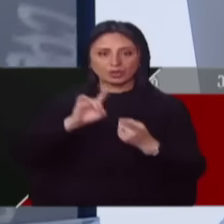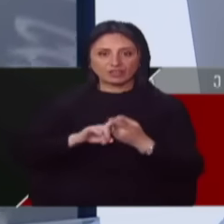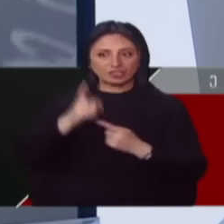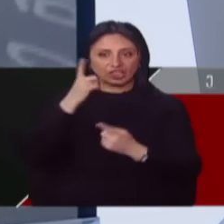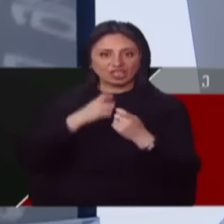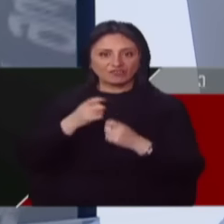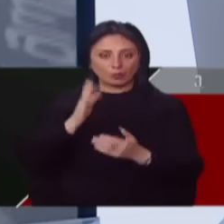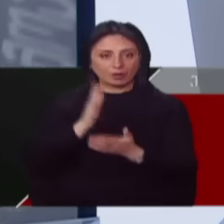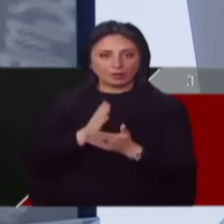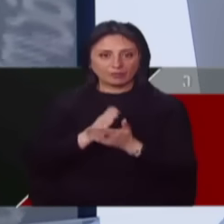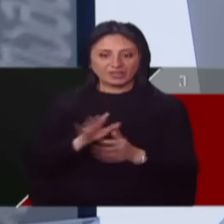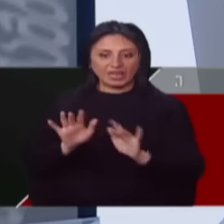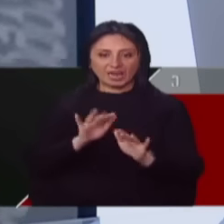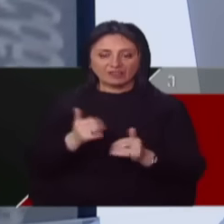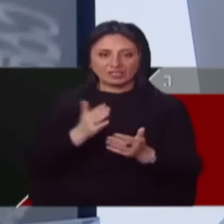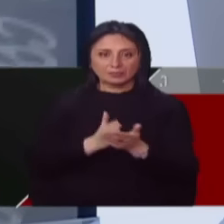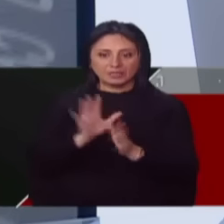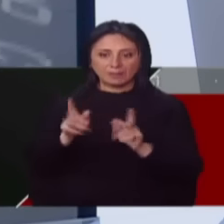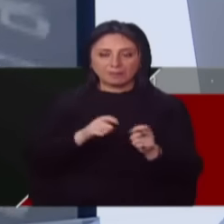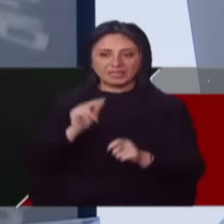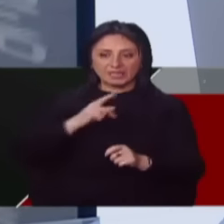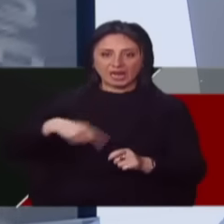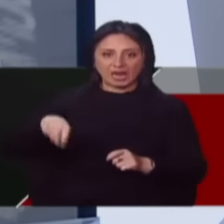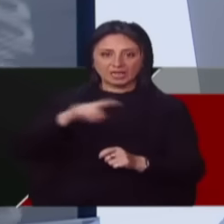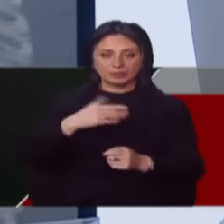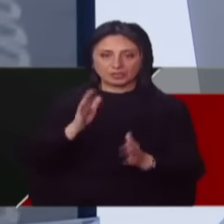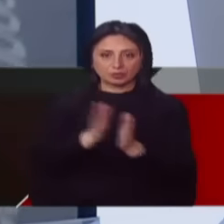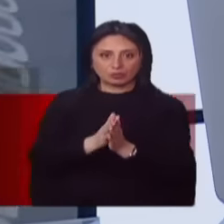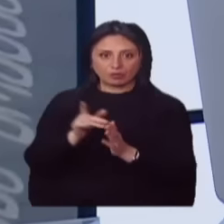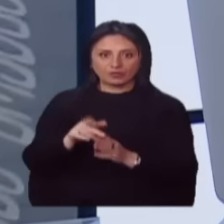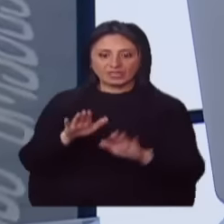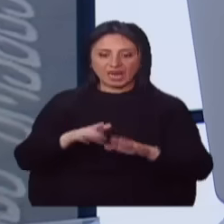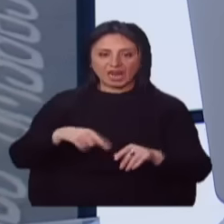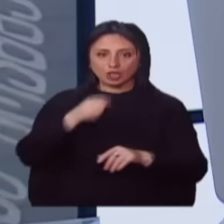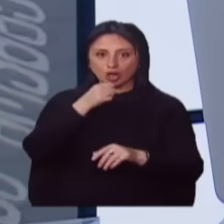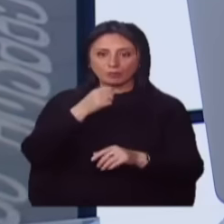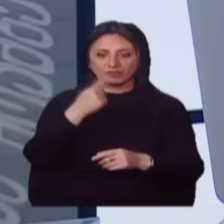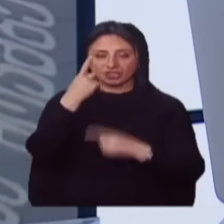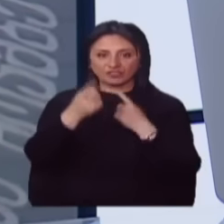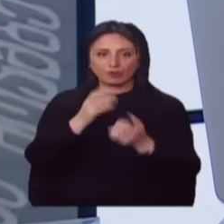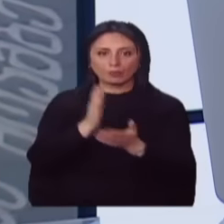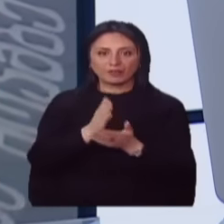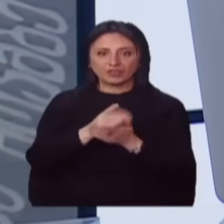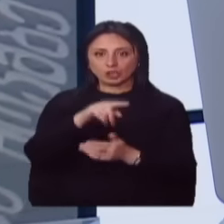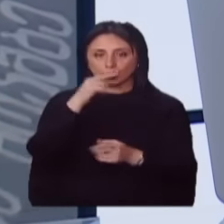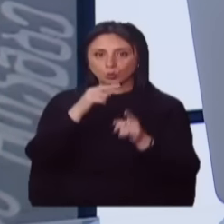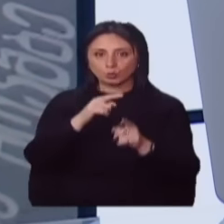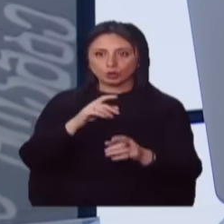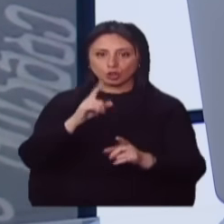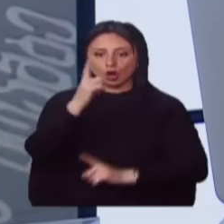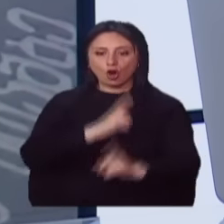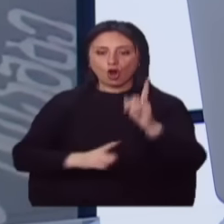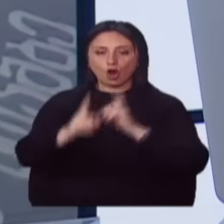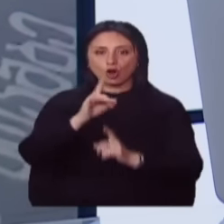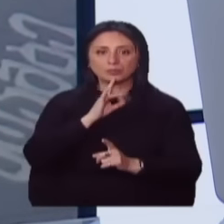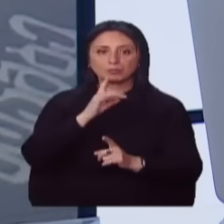დაკავშირებულ ინფორმაციაზე საუბრობს და რეაგირების მიზნით პრეზიდენტის ადმინისტრაციას მიმართავს. ადგილობრივ მედიაში გავრცელებული ინფორმაციით რუსეთი კოსმოსურ